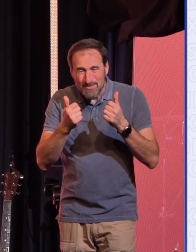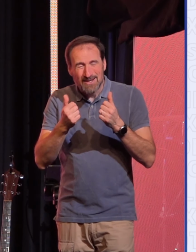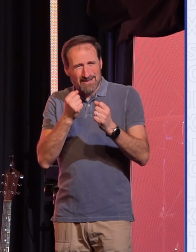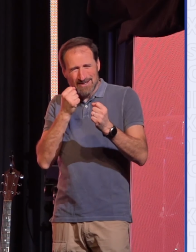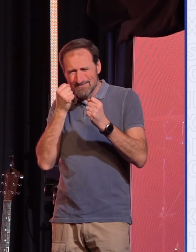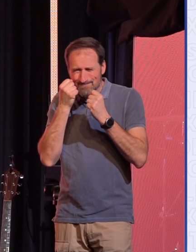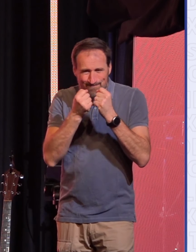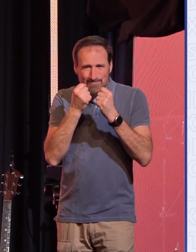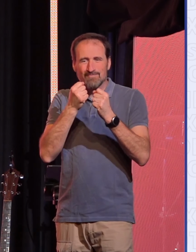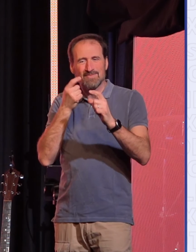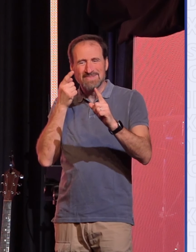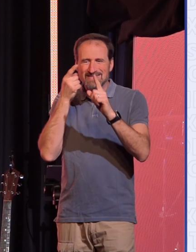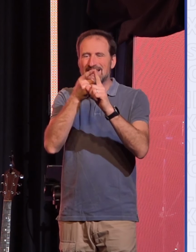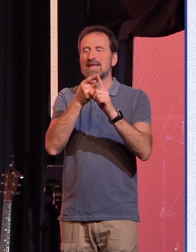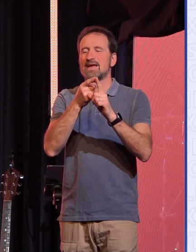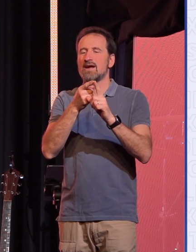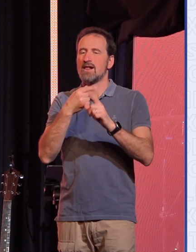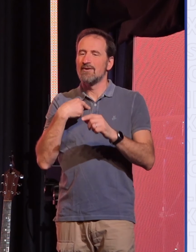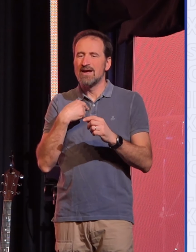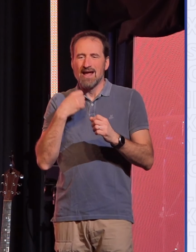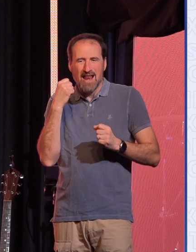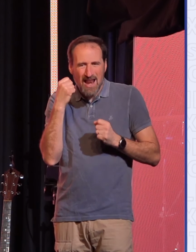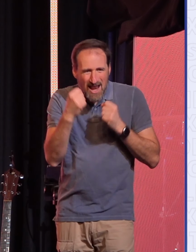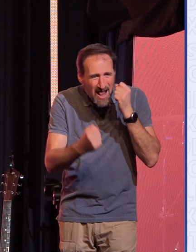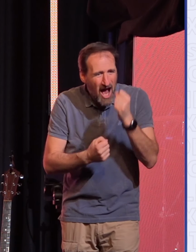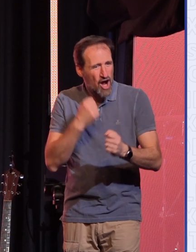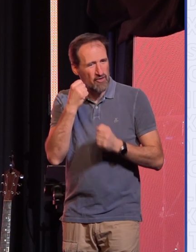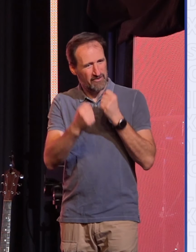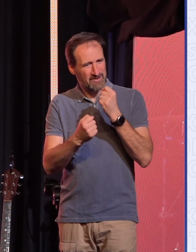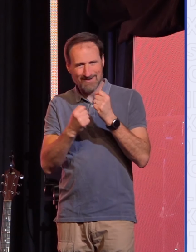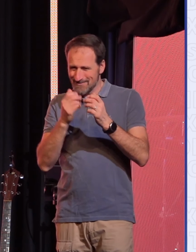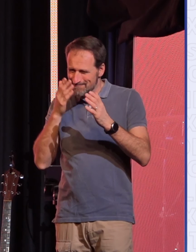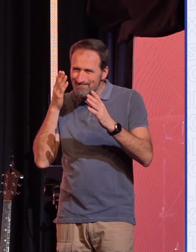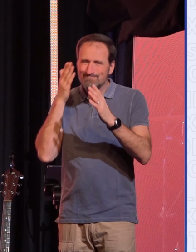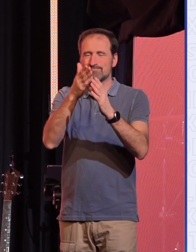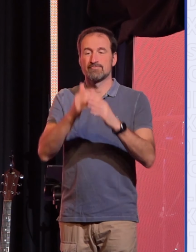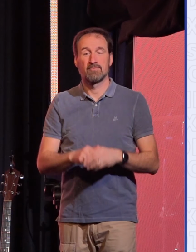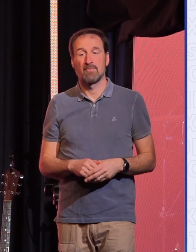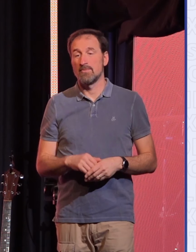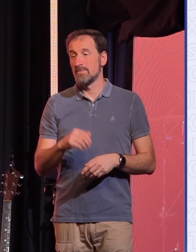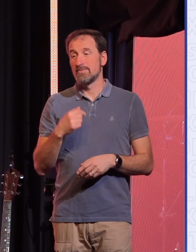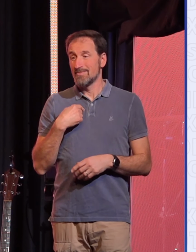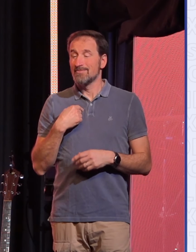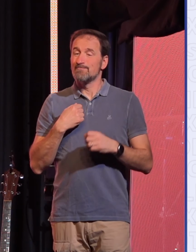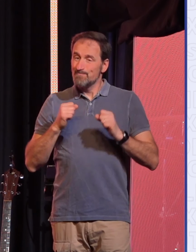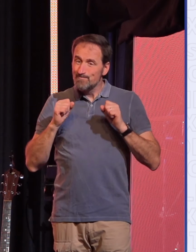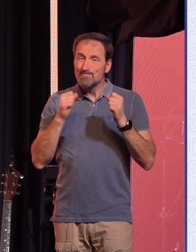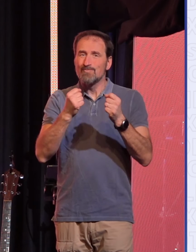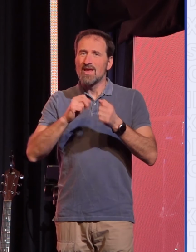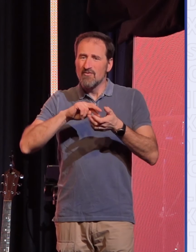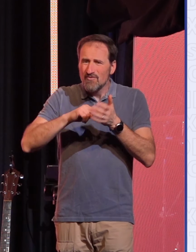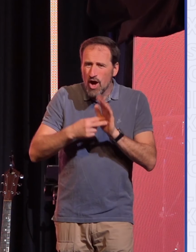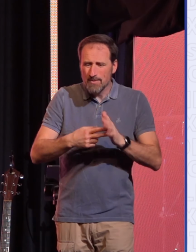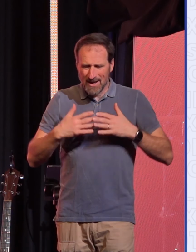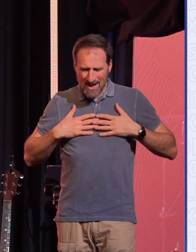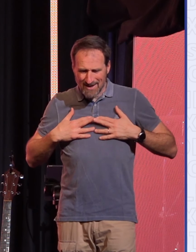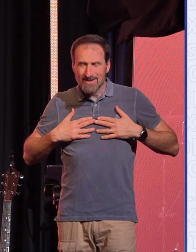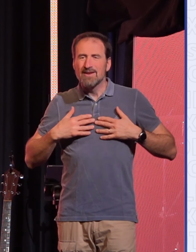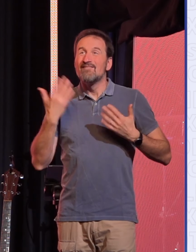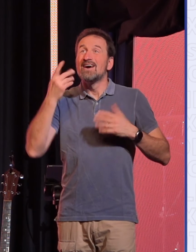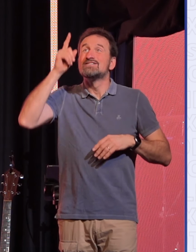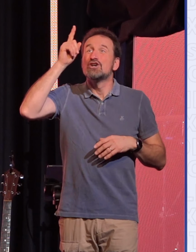geht vor für das und bleib einfach mit ganzem Herzen an Jesus dran,